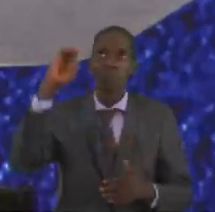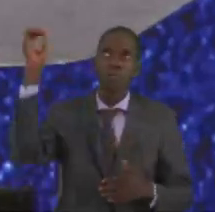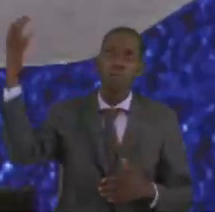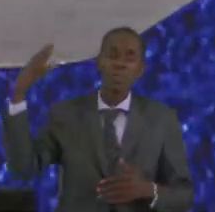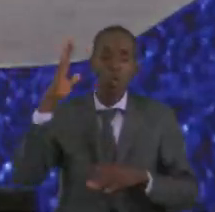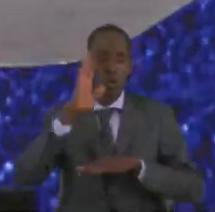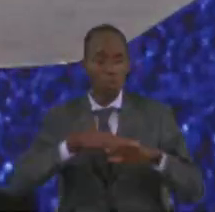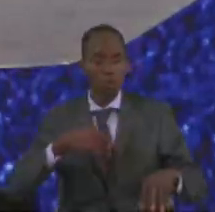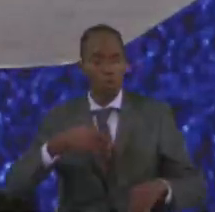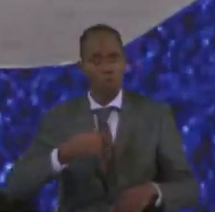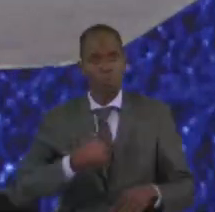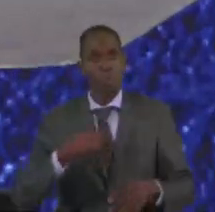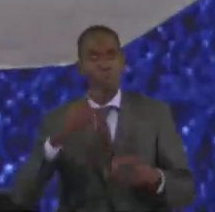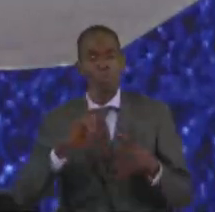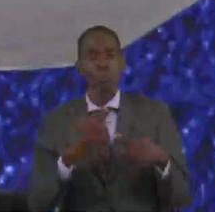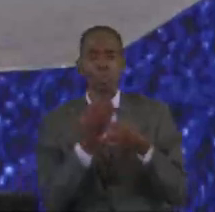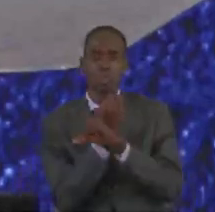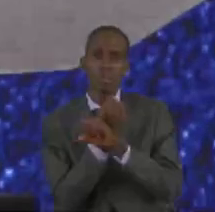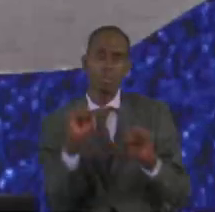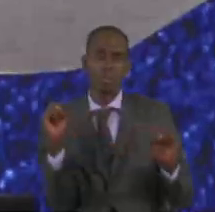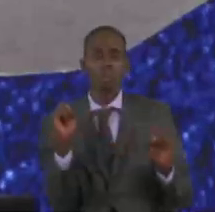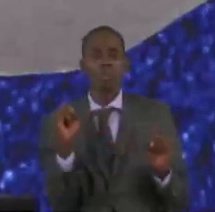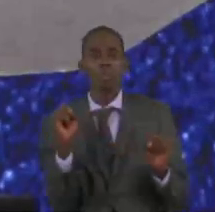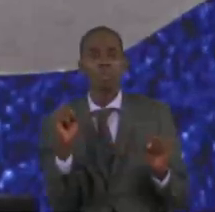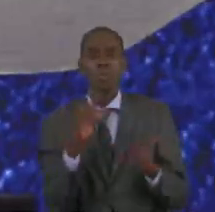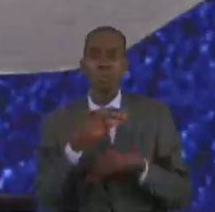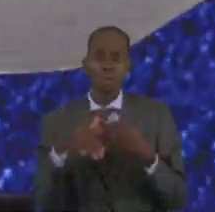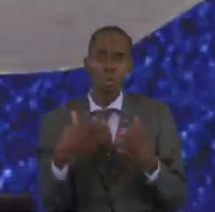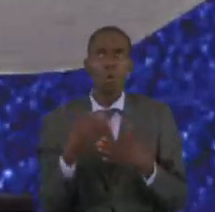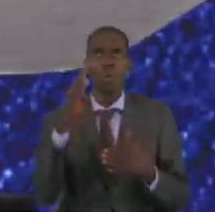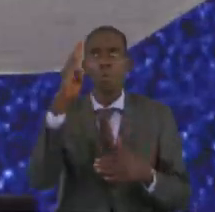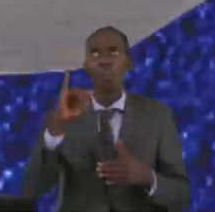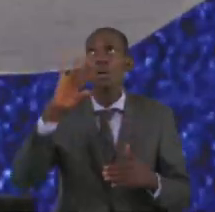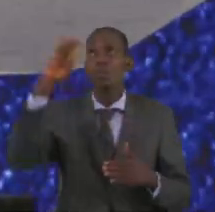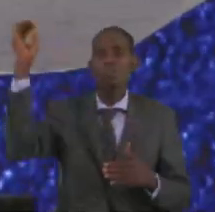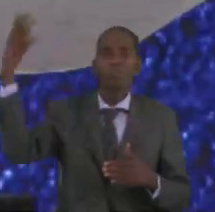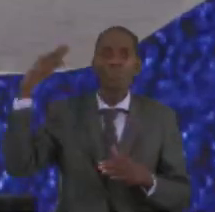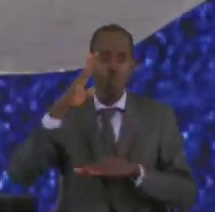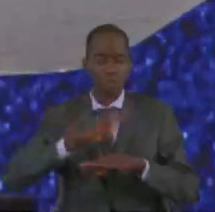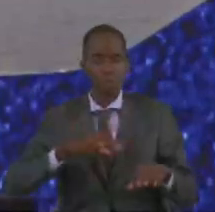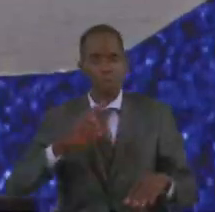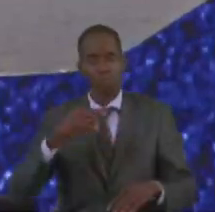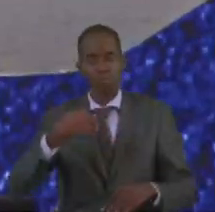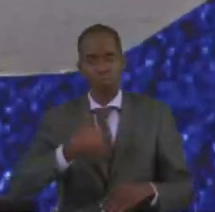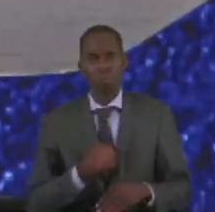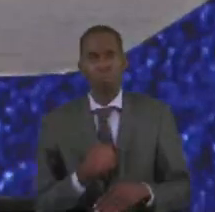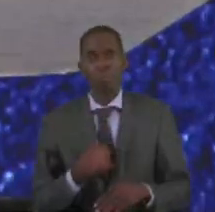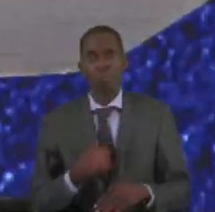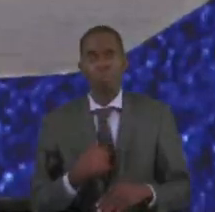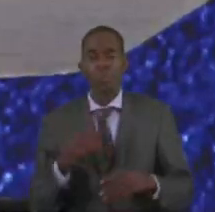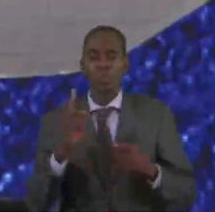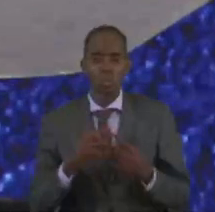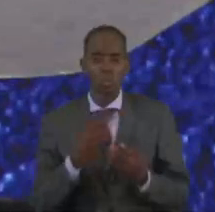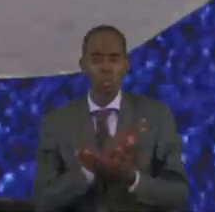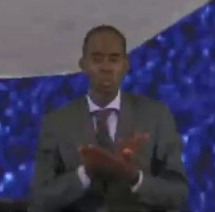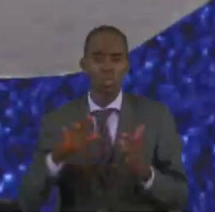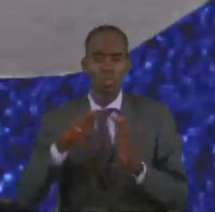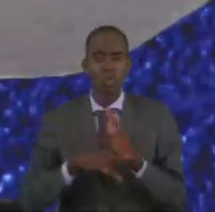m'a appelé au salut, tout par la grâce. Il m'a appelé à